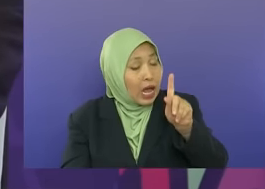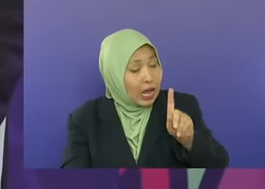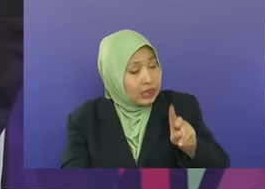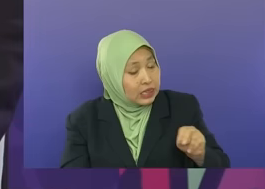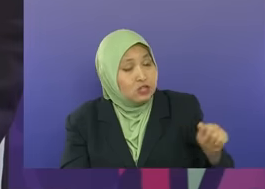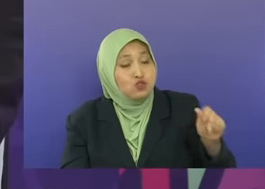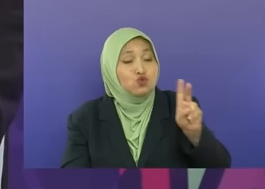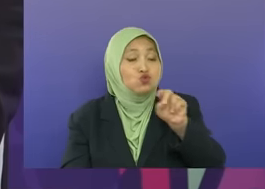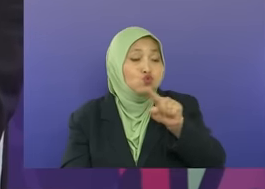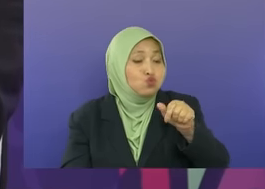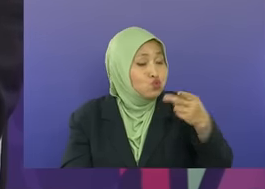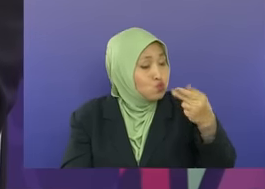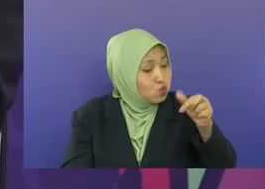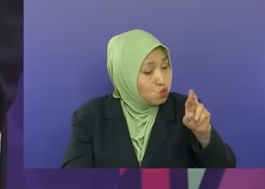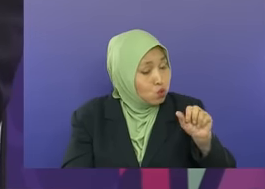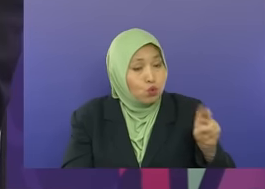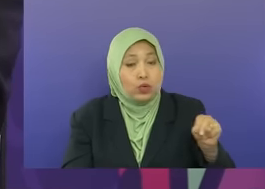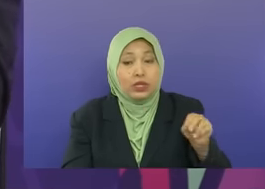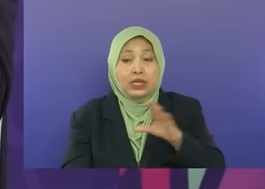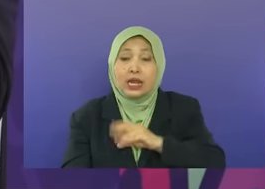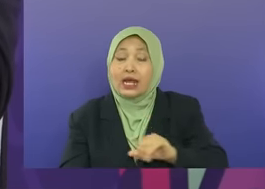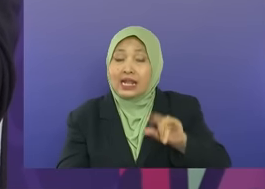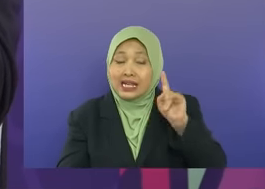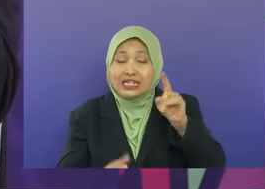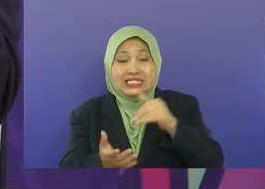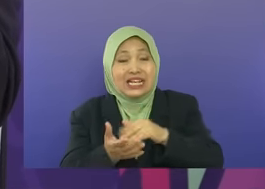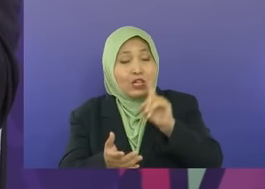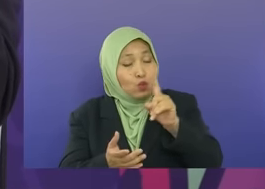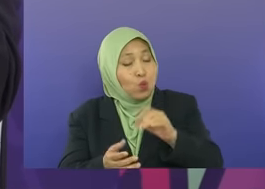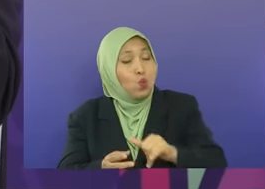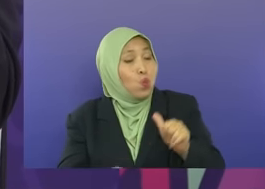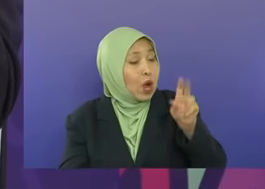kemudian kita jumpa satu lagi